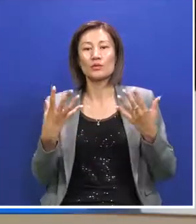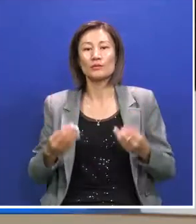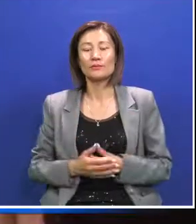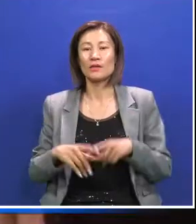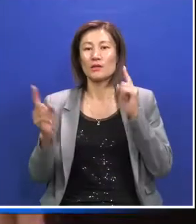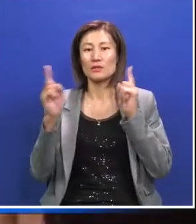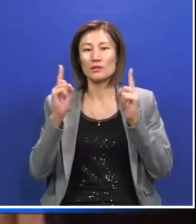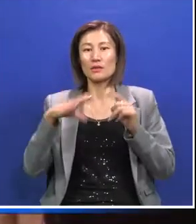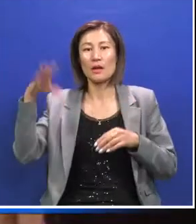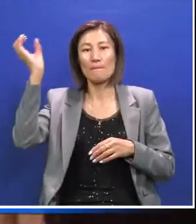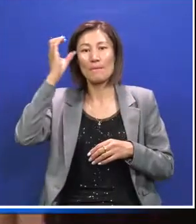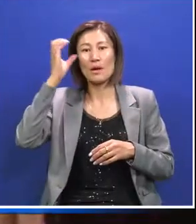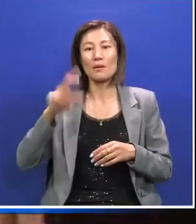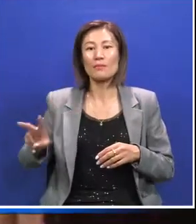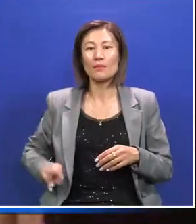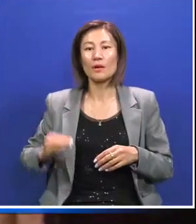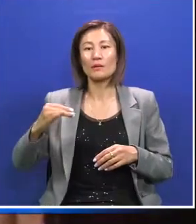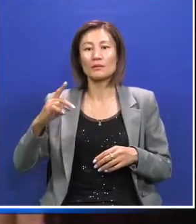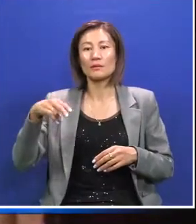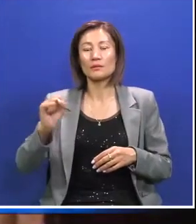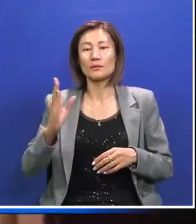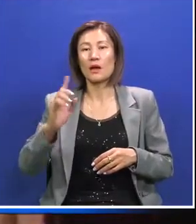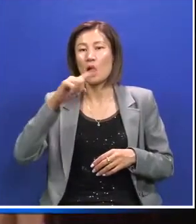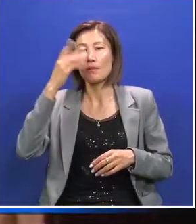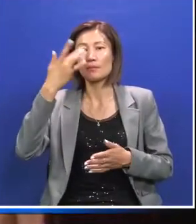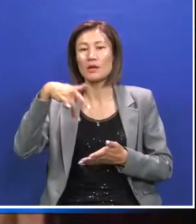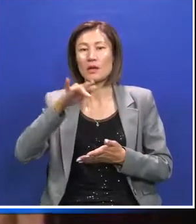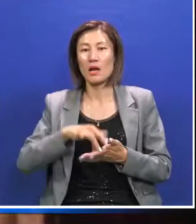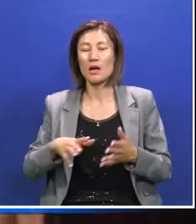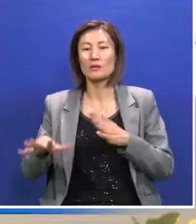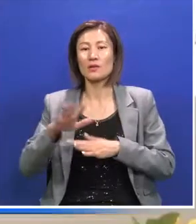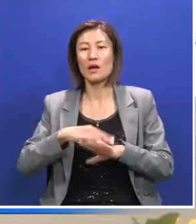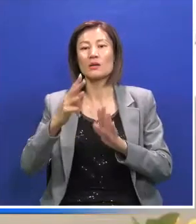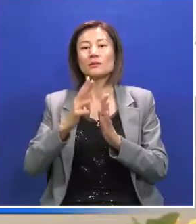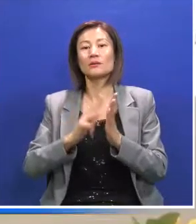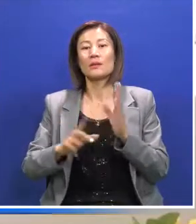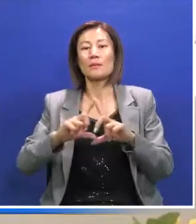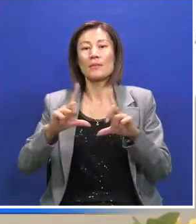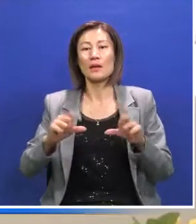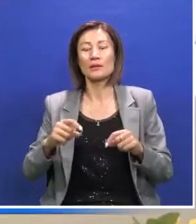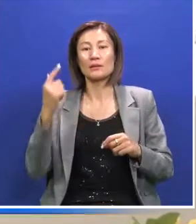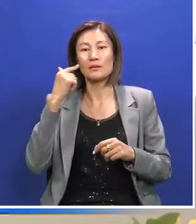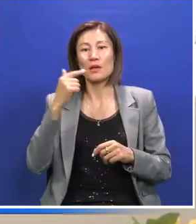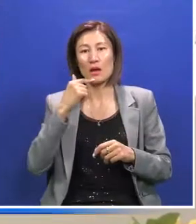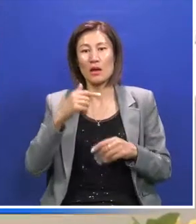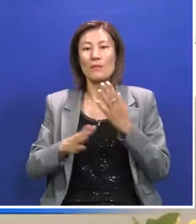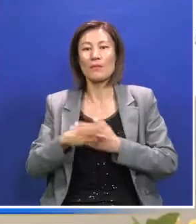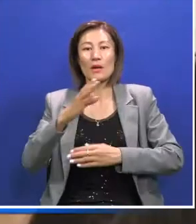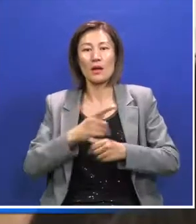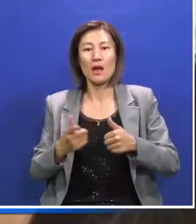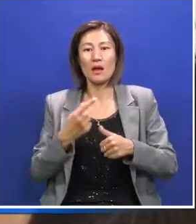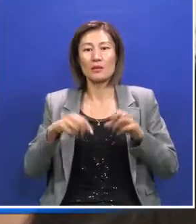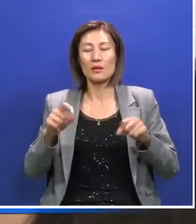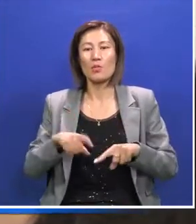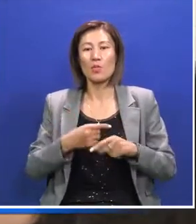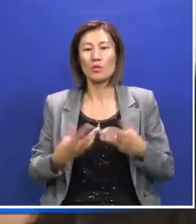Жиын барысында білім басқармасының басшысы Жанат Тажиева Шымкент қаласындағы жалпы саны 80 мектепте инклюзивті білім беретін атап өтті.